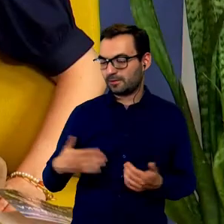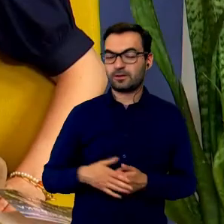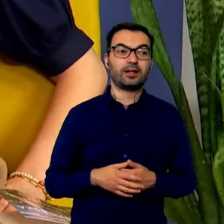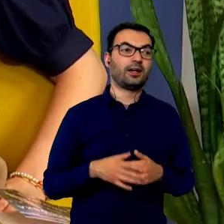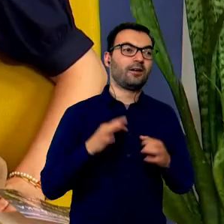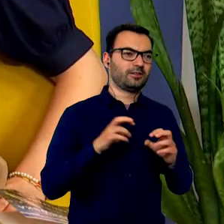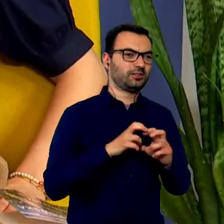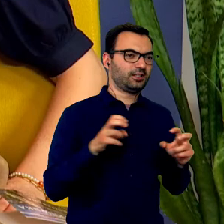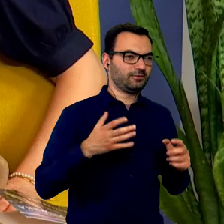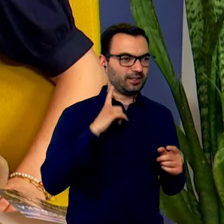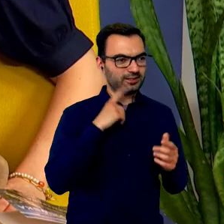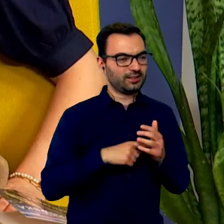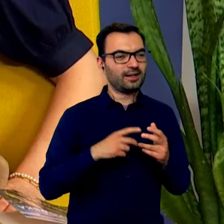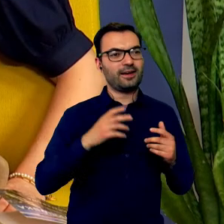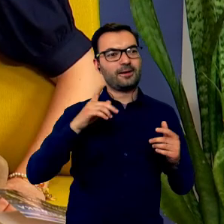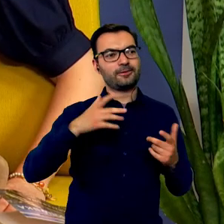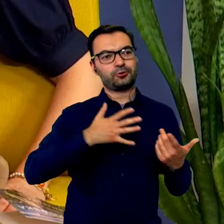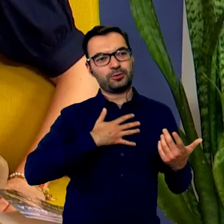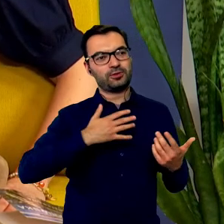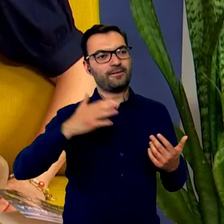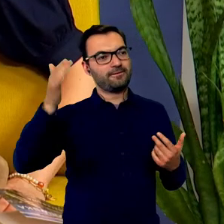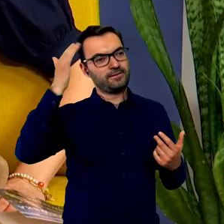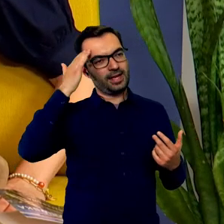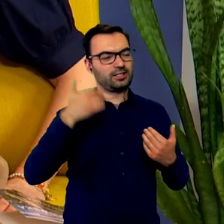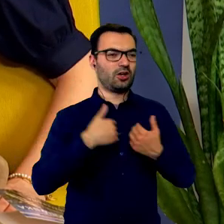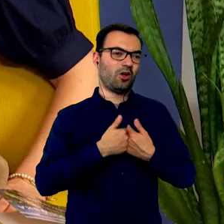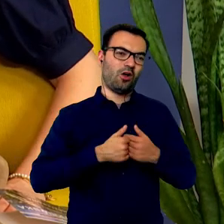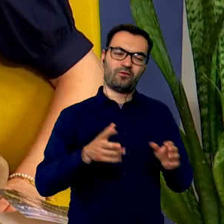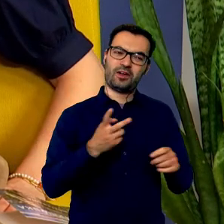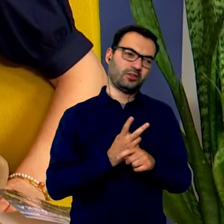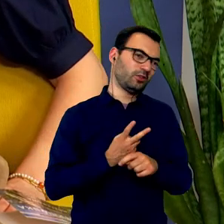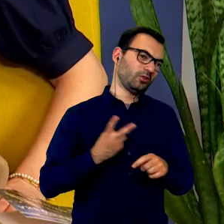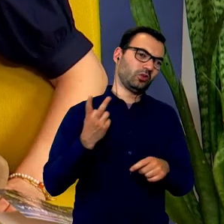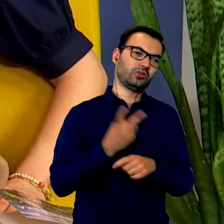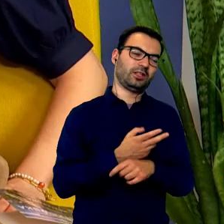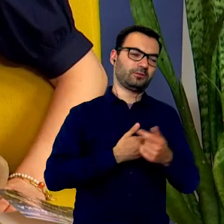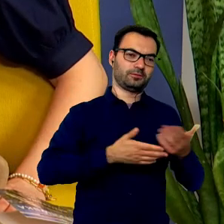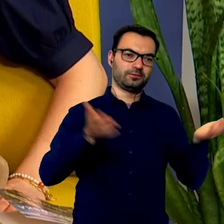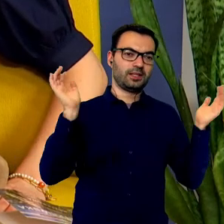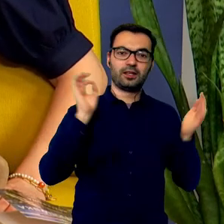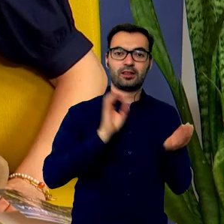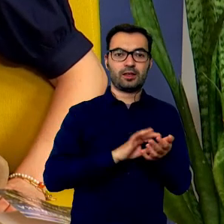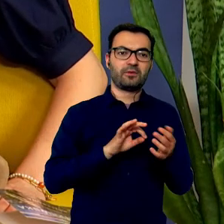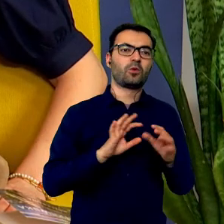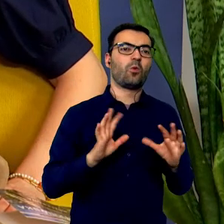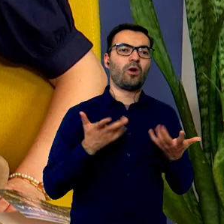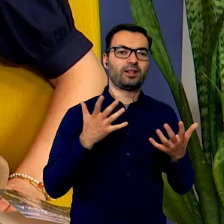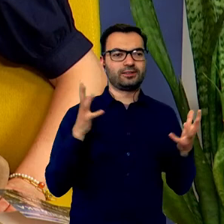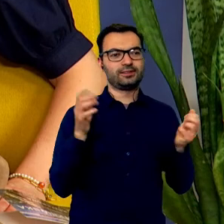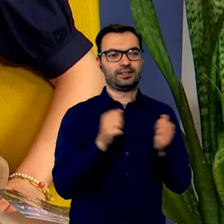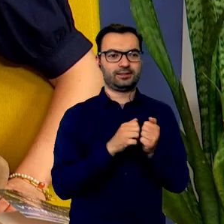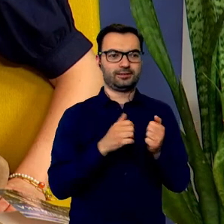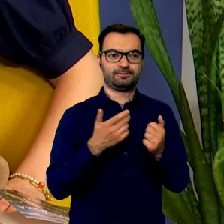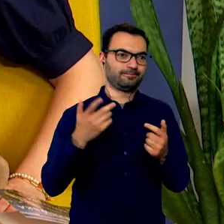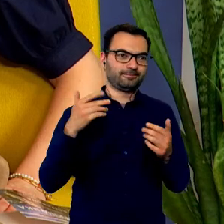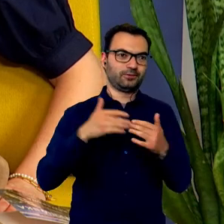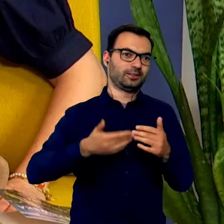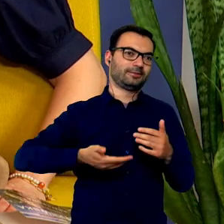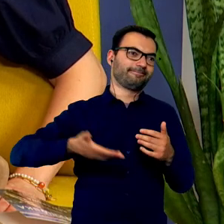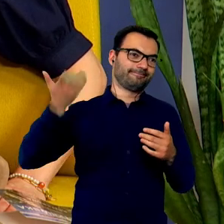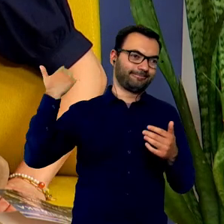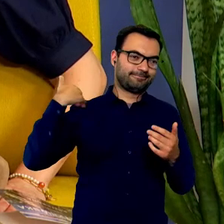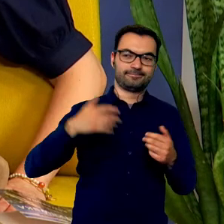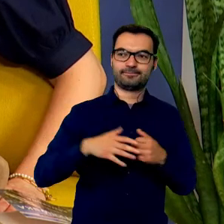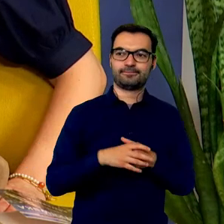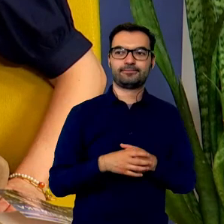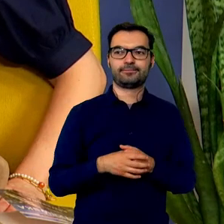czasach, kiedy wydaje się, że wiedza jest dostępna. Na pewno jest dostępna bardziej niż kiedykolwiek wcześniej, a jeżeli